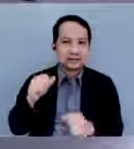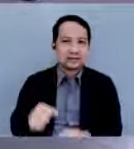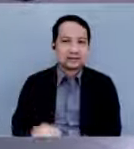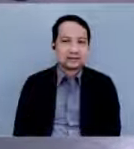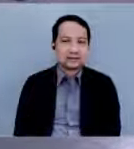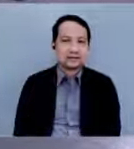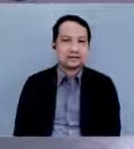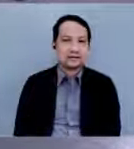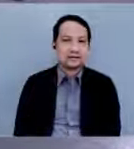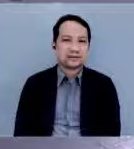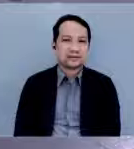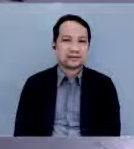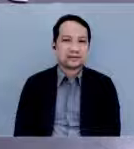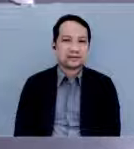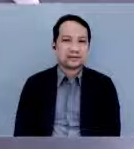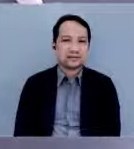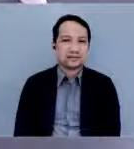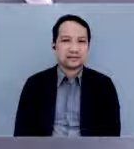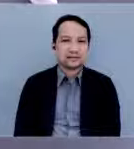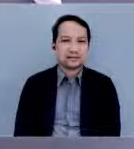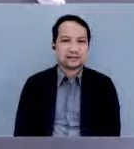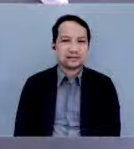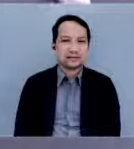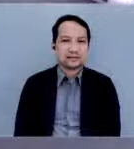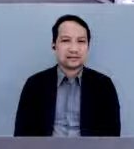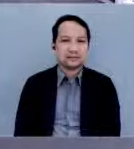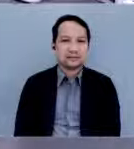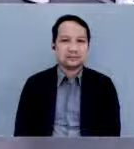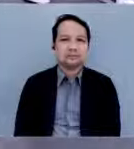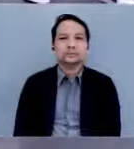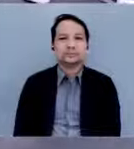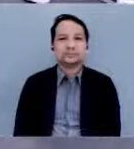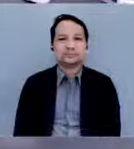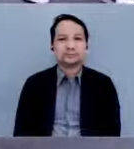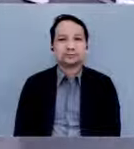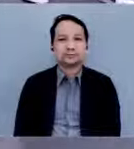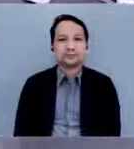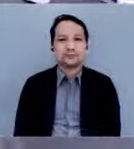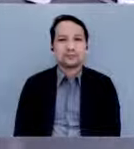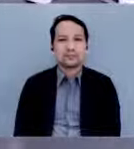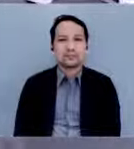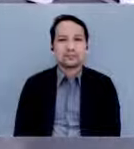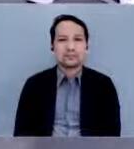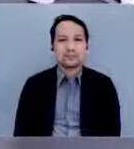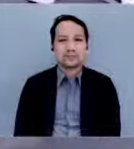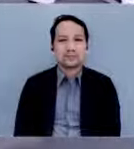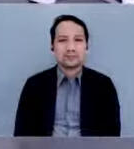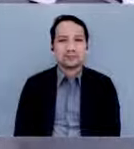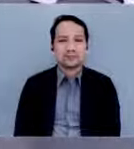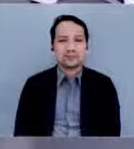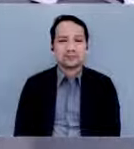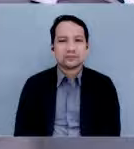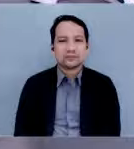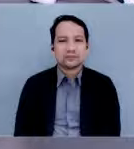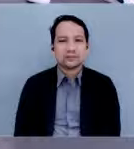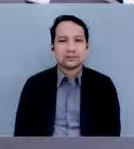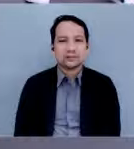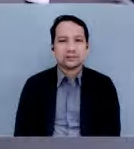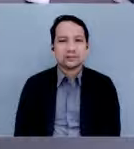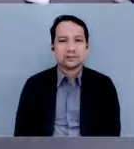Wow! Pwede naman yung mga ganun. Oo. That's amazing! Marami pala